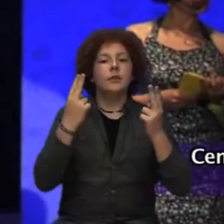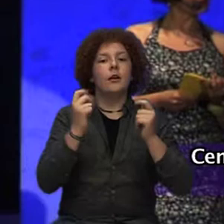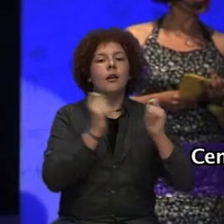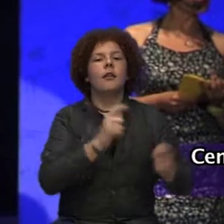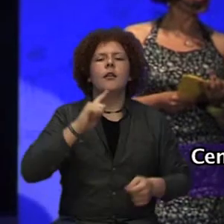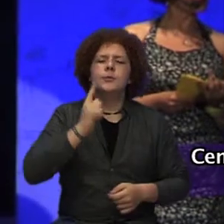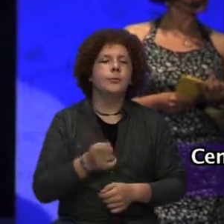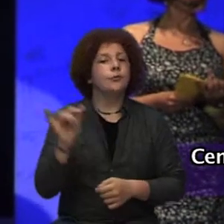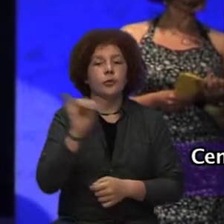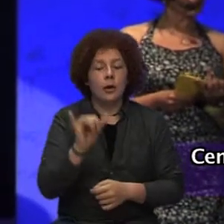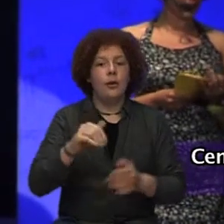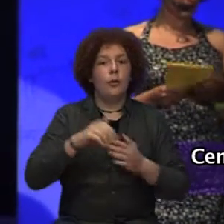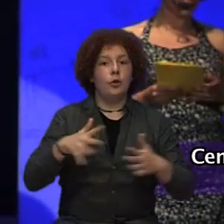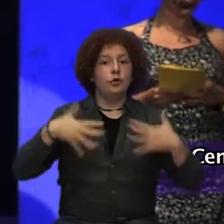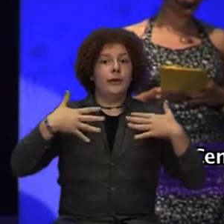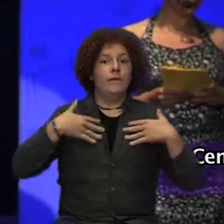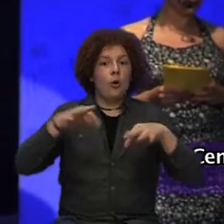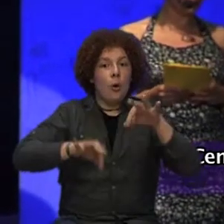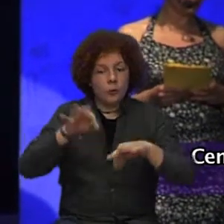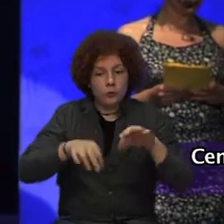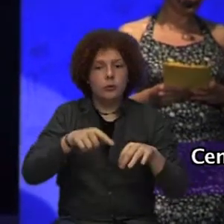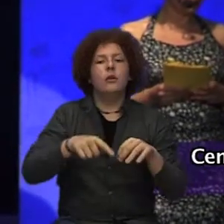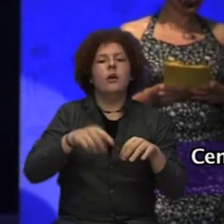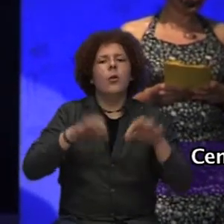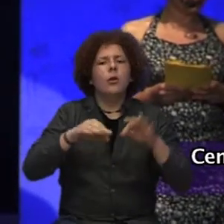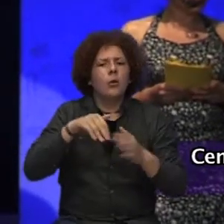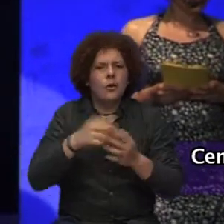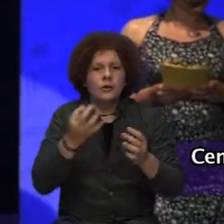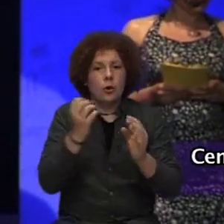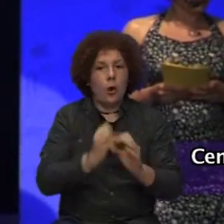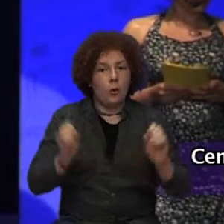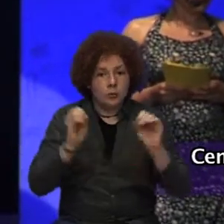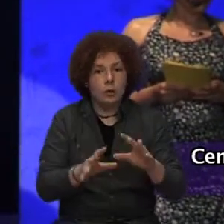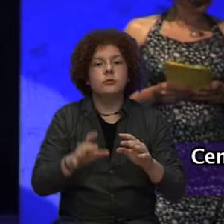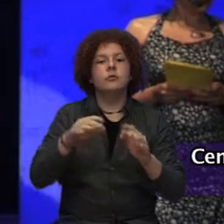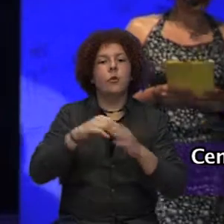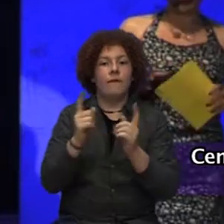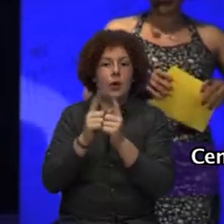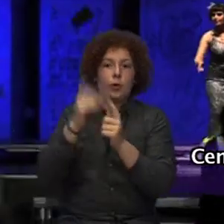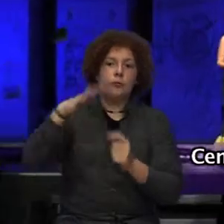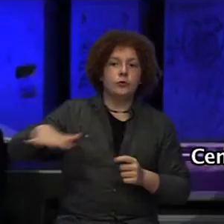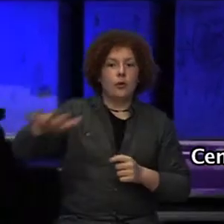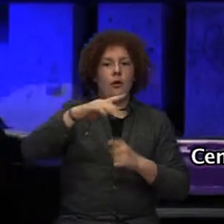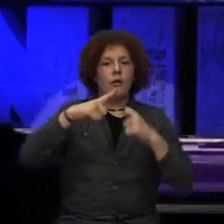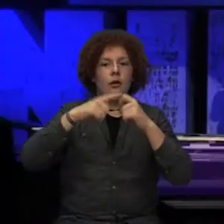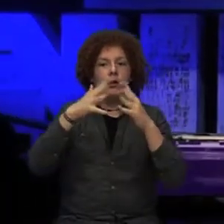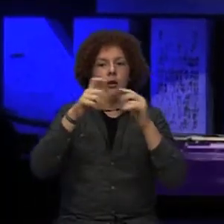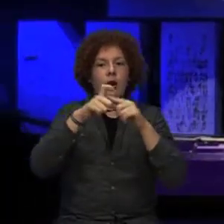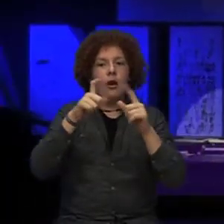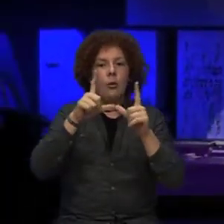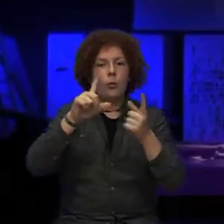Získává za svůj výtvor kouzelník Olivie Dolanská. Pustíme si